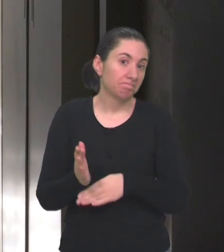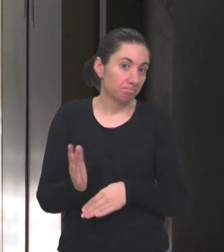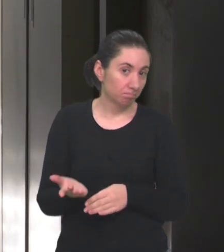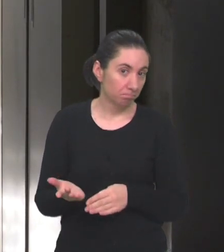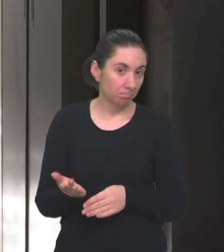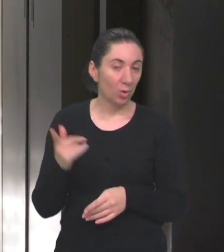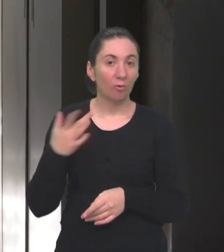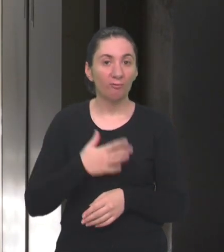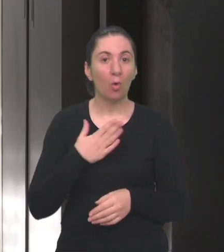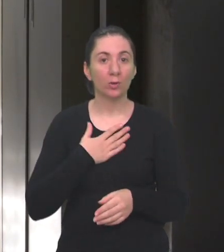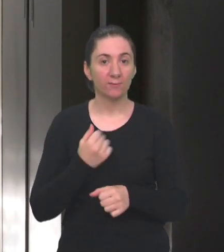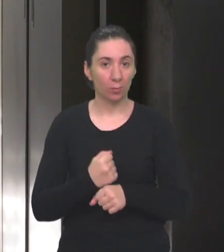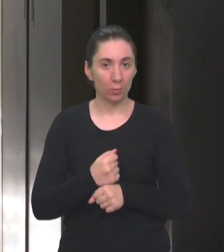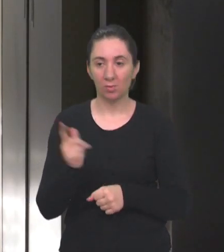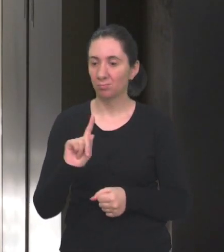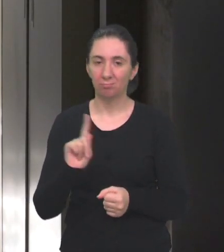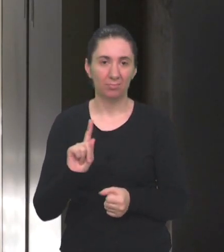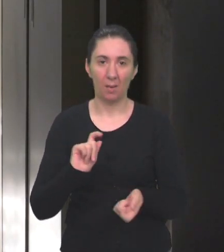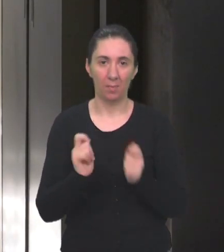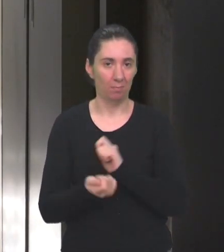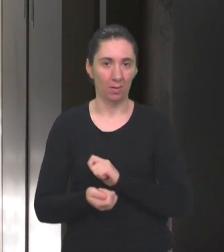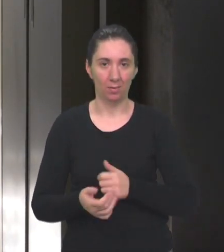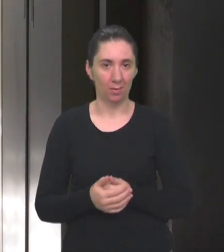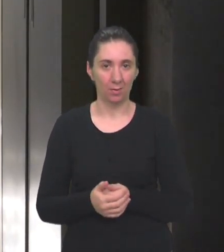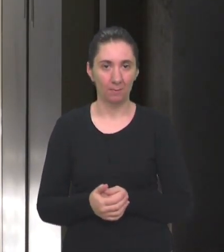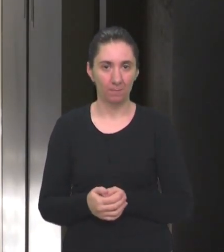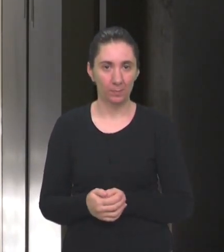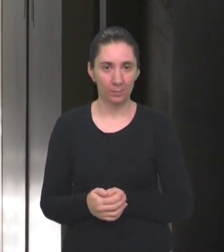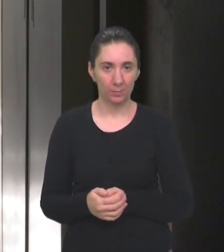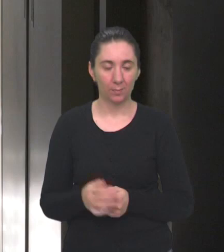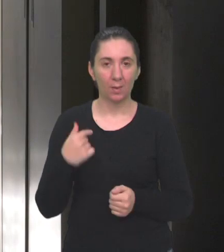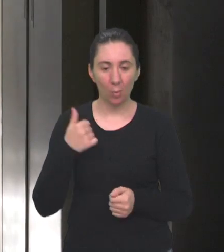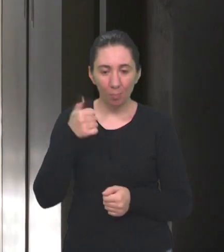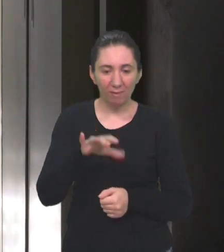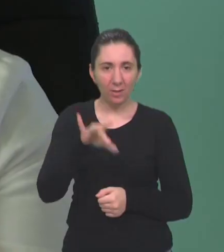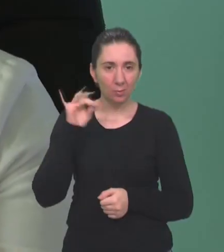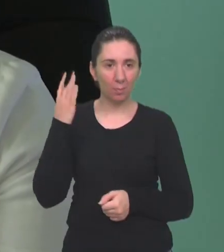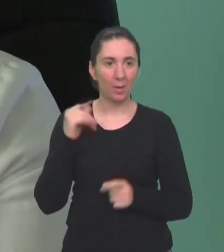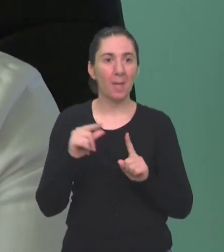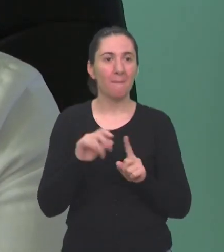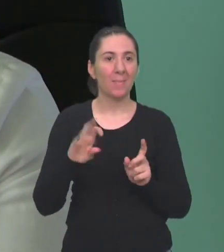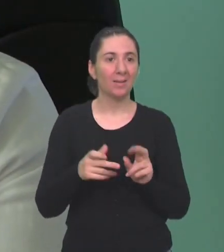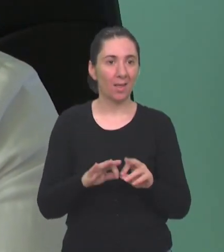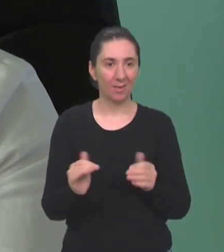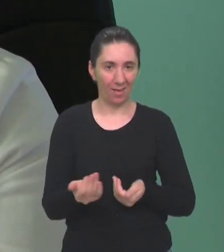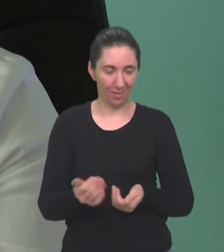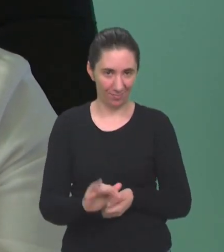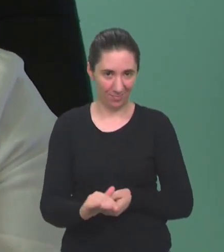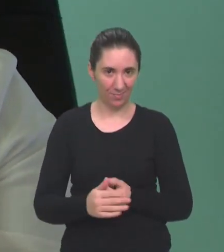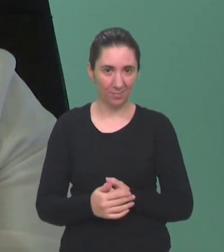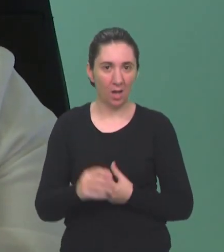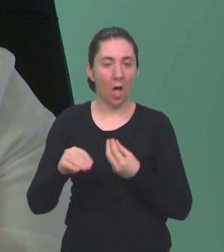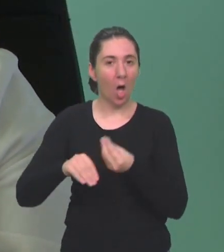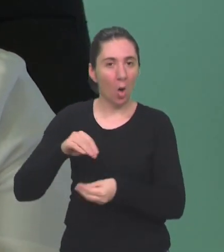okolnosti, voli svoj posao i ne bi ga nikad mijenjala. Moj prvi izbor je bila pedijatrija,